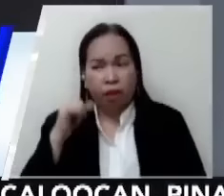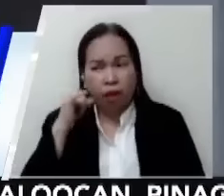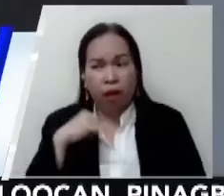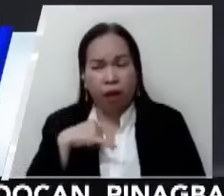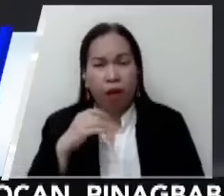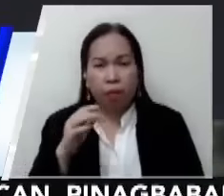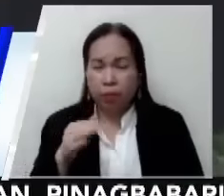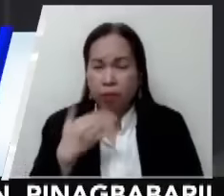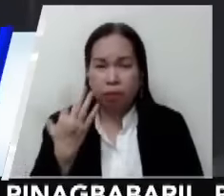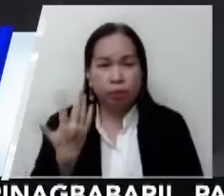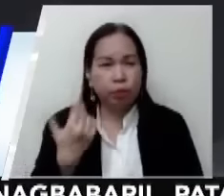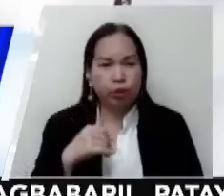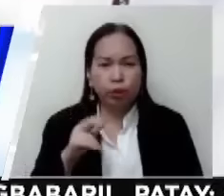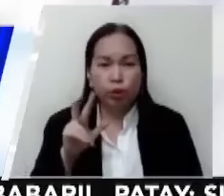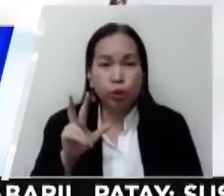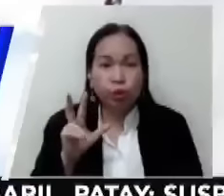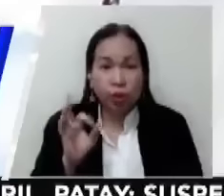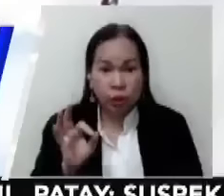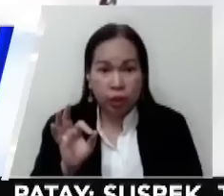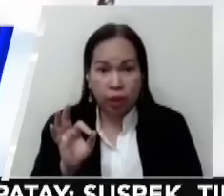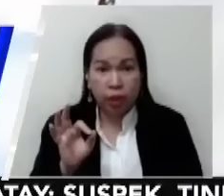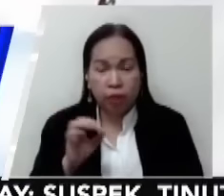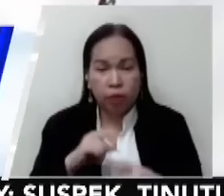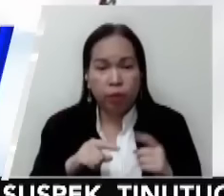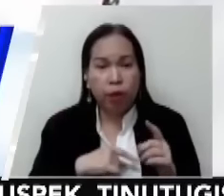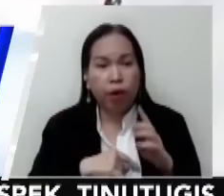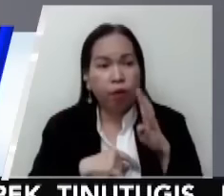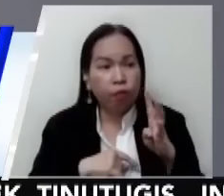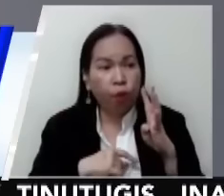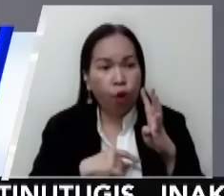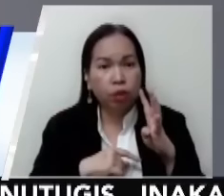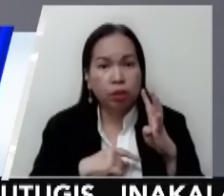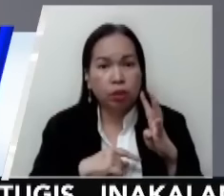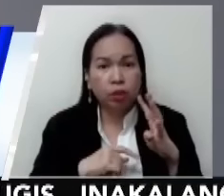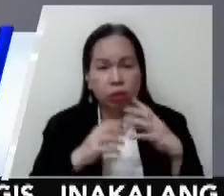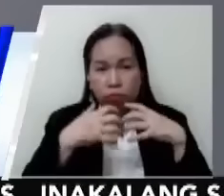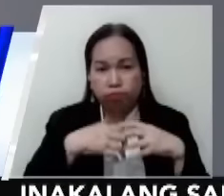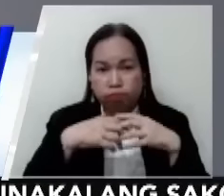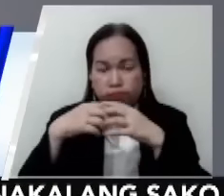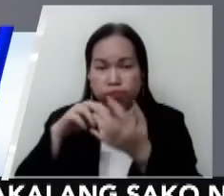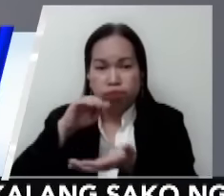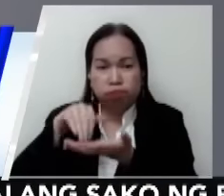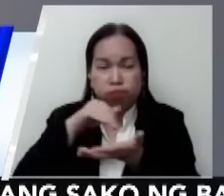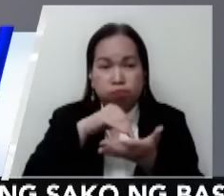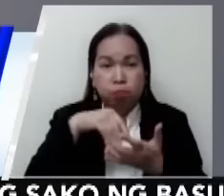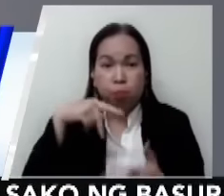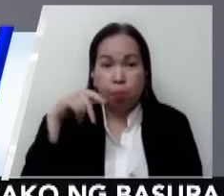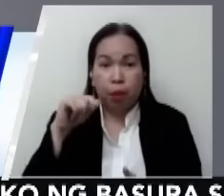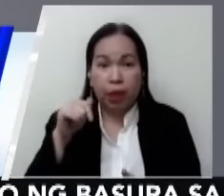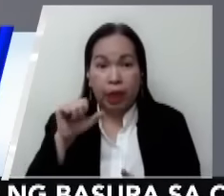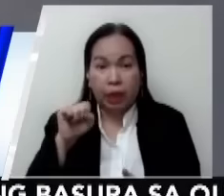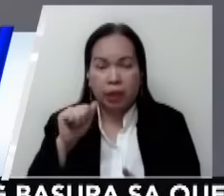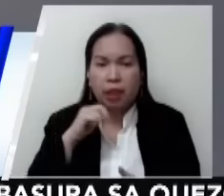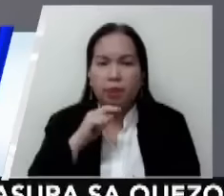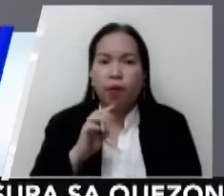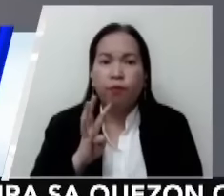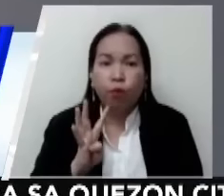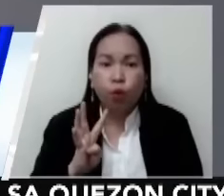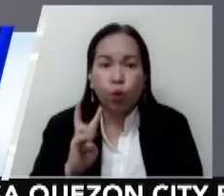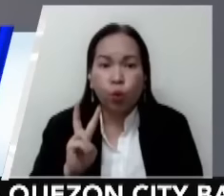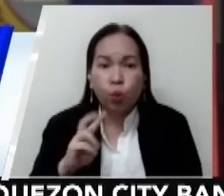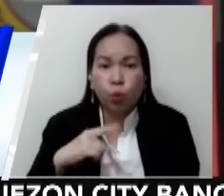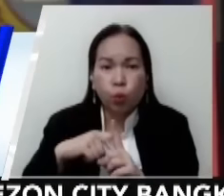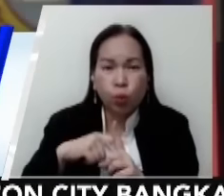sa 68 stations ng PAGASA ang nagtala ng 42 degrees Celsius at pataas na heat